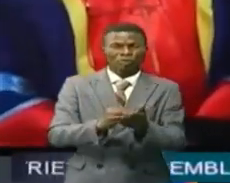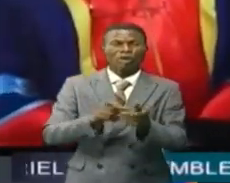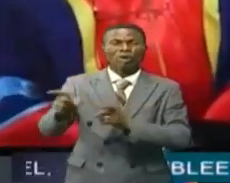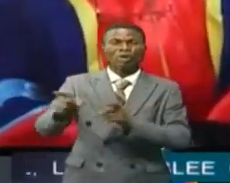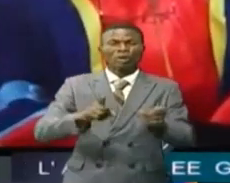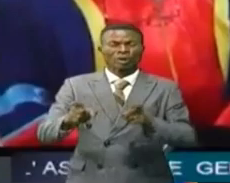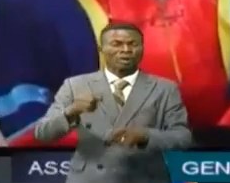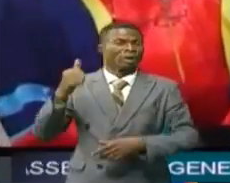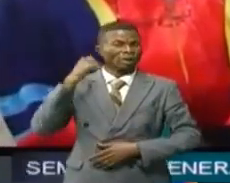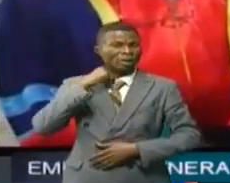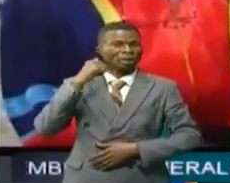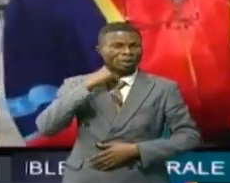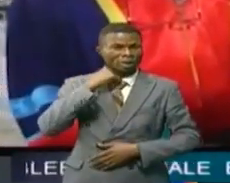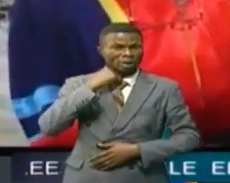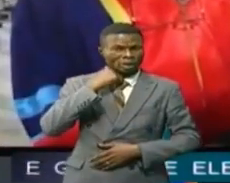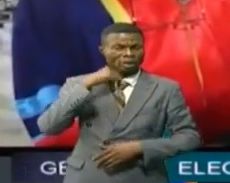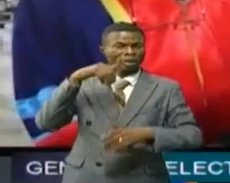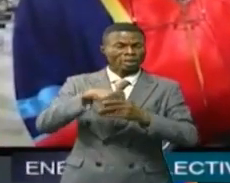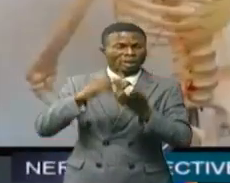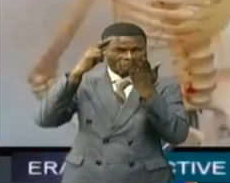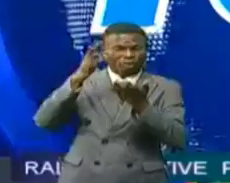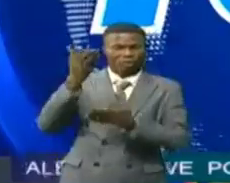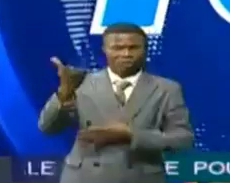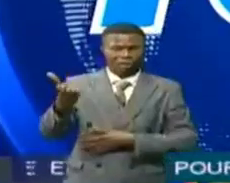de médecine de cet alma mater.